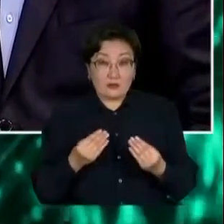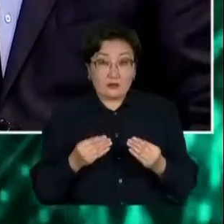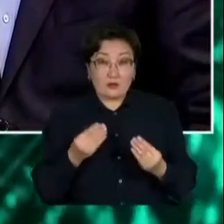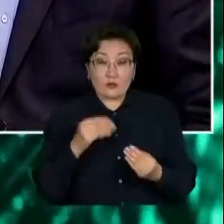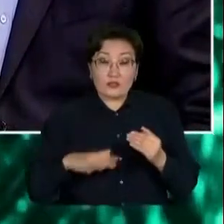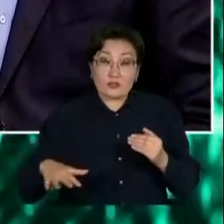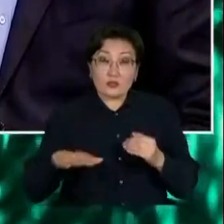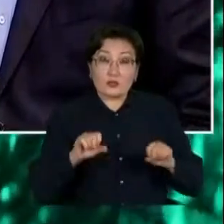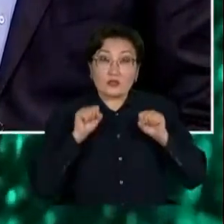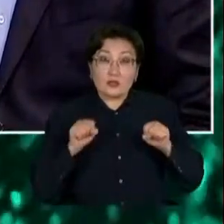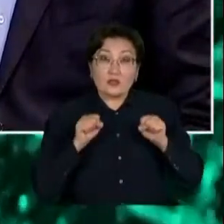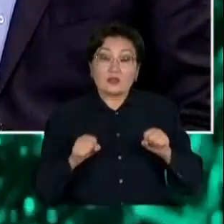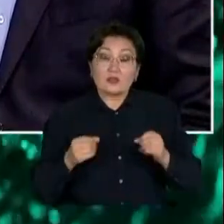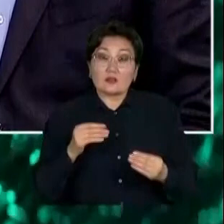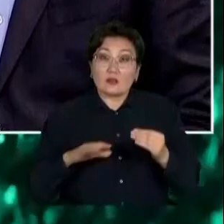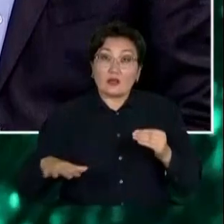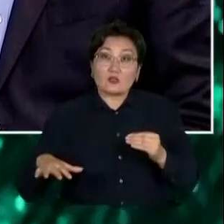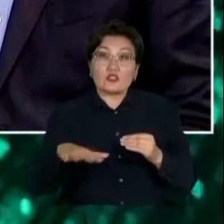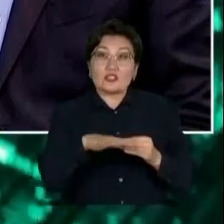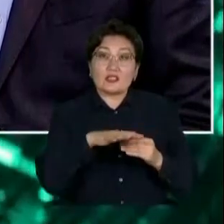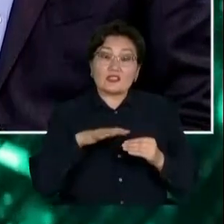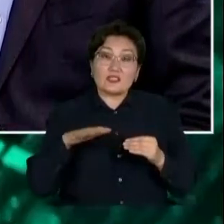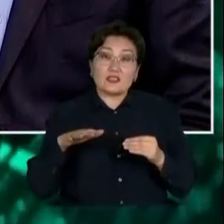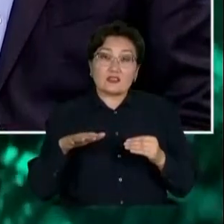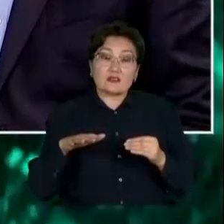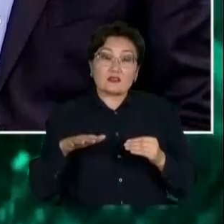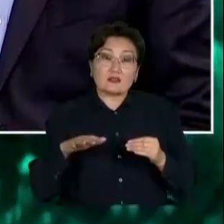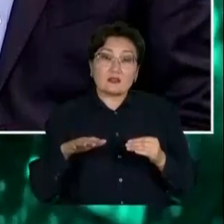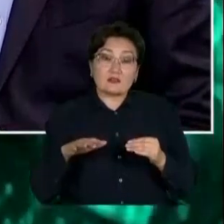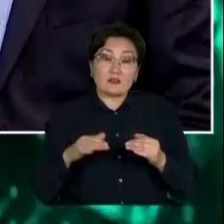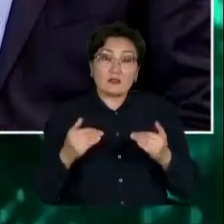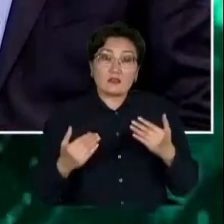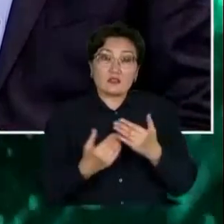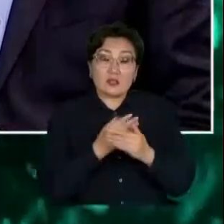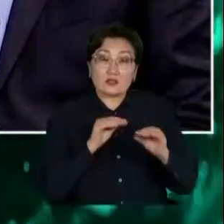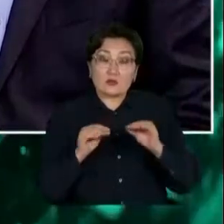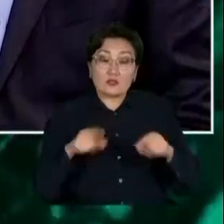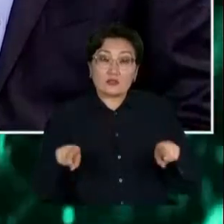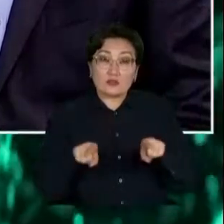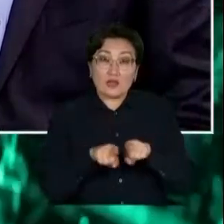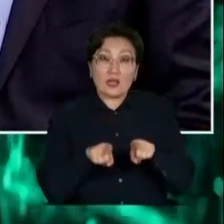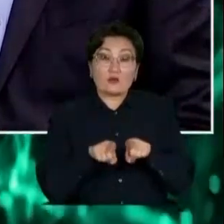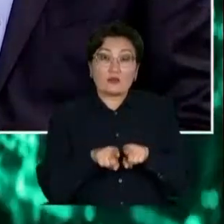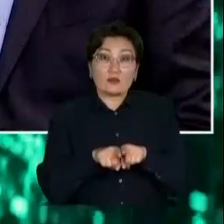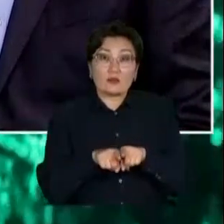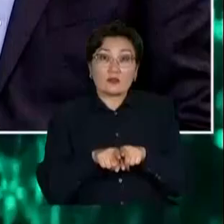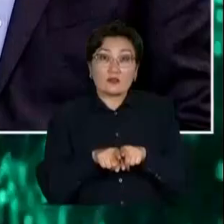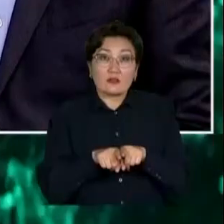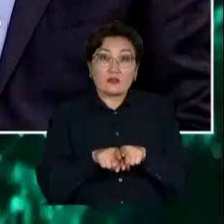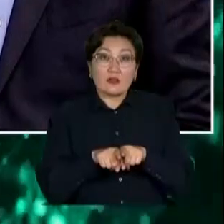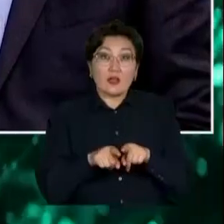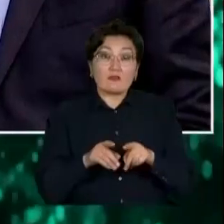алаңдары, спорт алаңдары, жаңағы қоқыс жәшіктерін жаңарту, сол сияқты өзекті мәселелер көтеріліп,